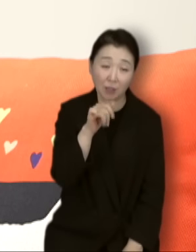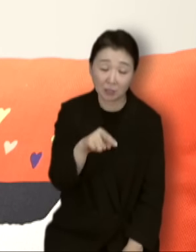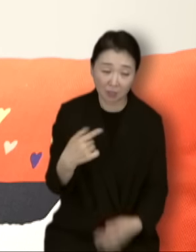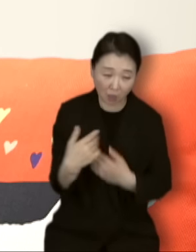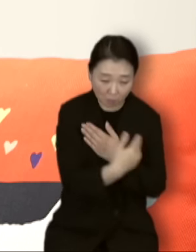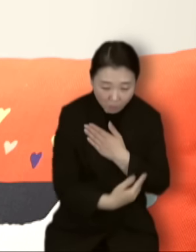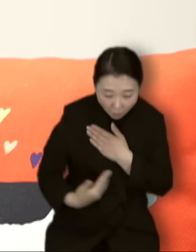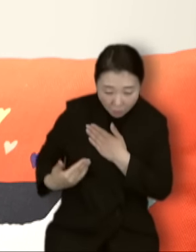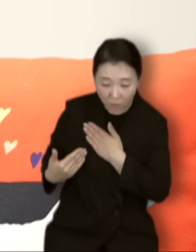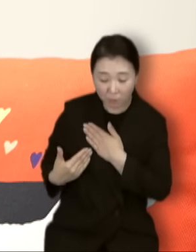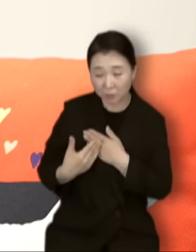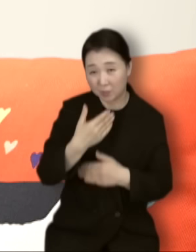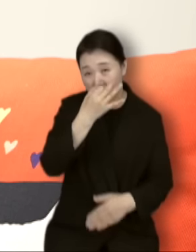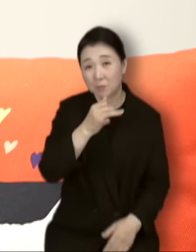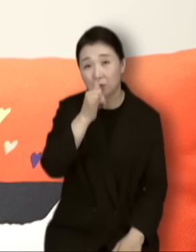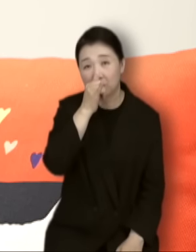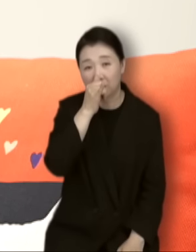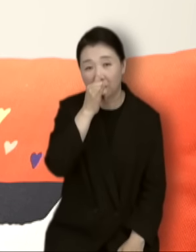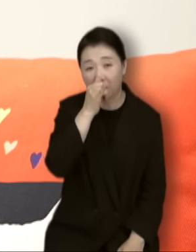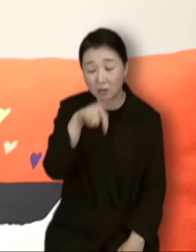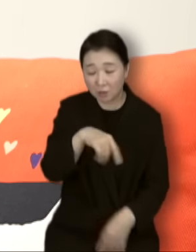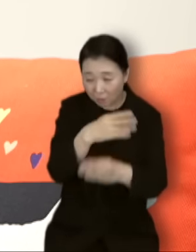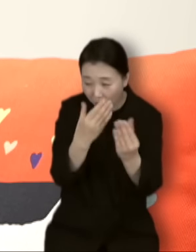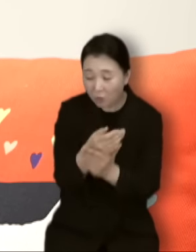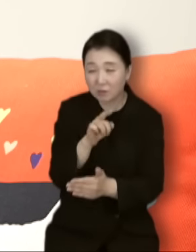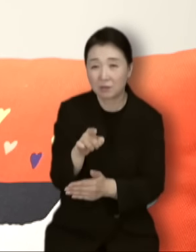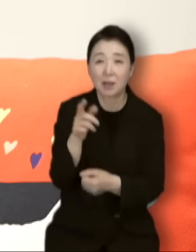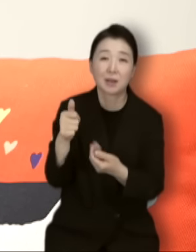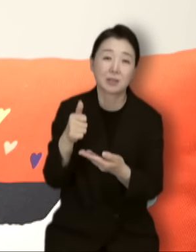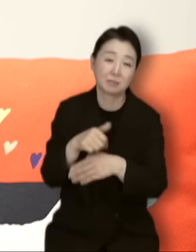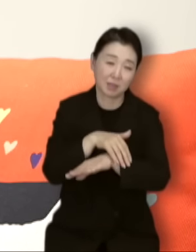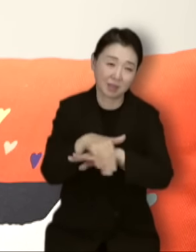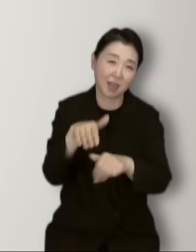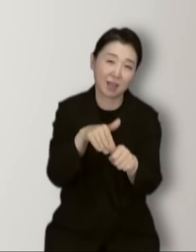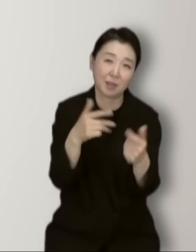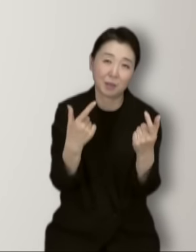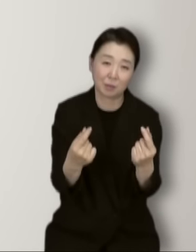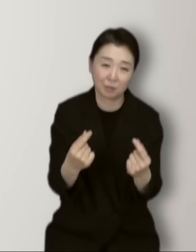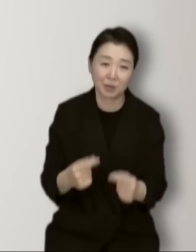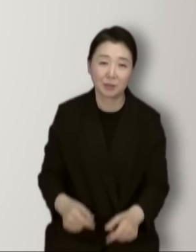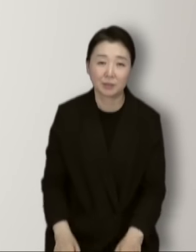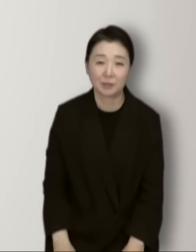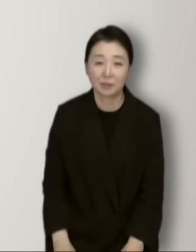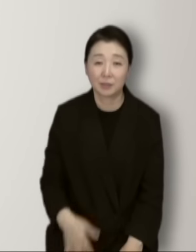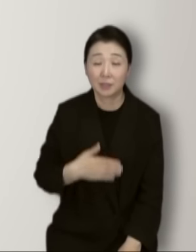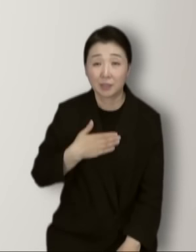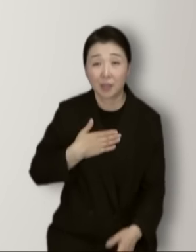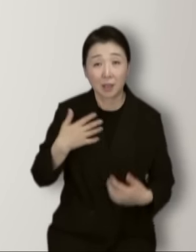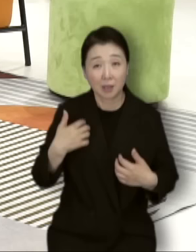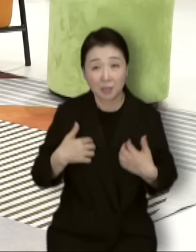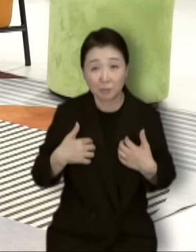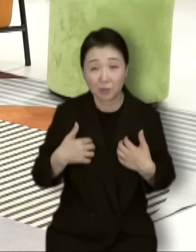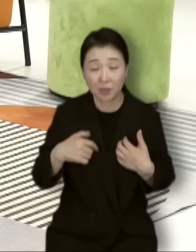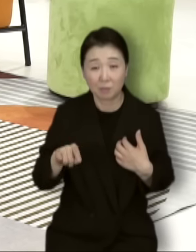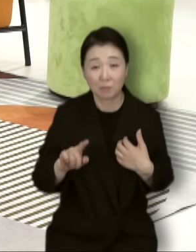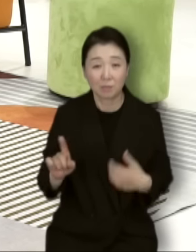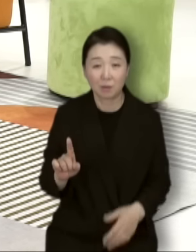있고네 그게 육체적으로 내가 힘듦이 수도 있는데 그 모든 것들이 내가 님이 다 개입하시는 거죠네 그것을 내가